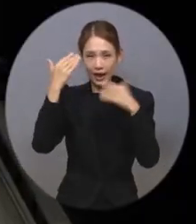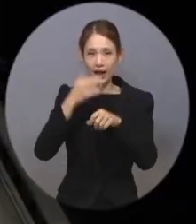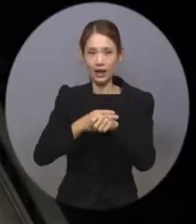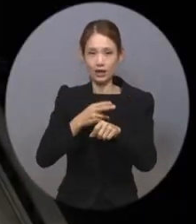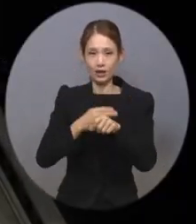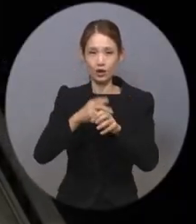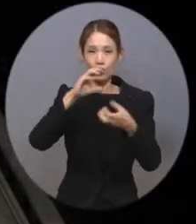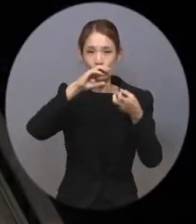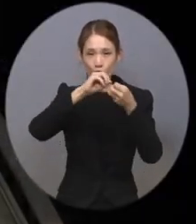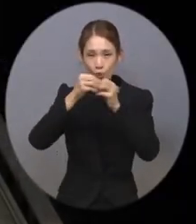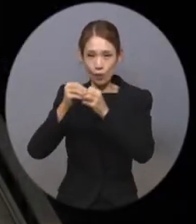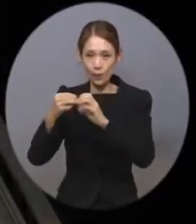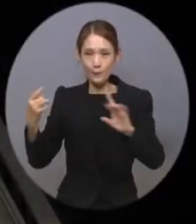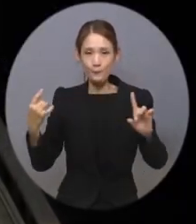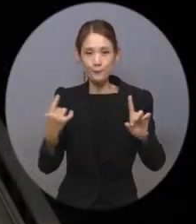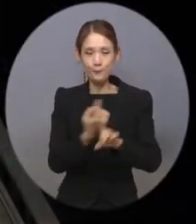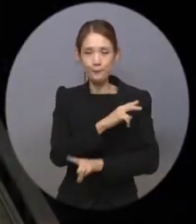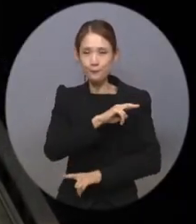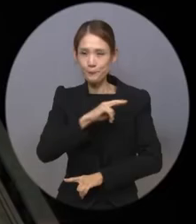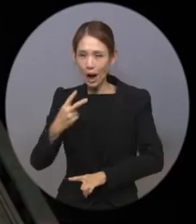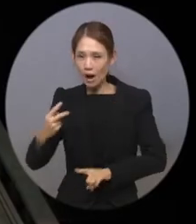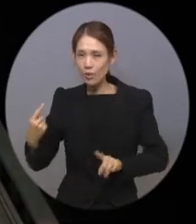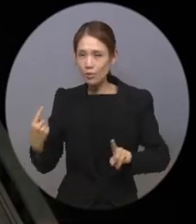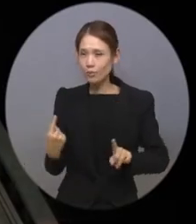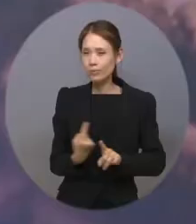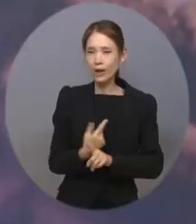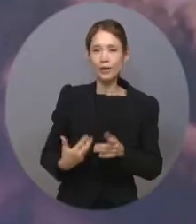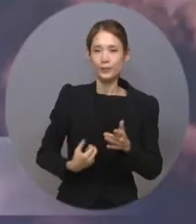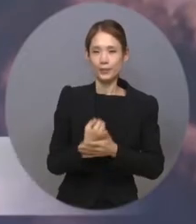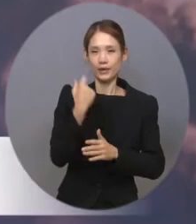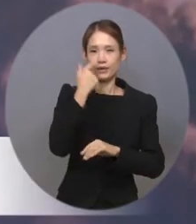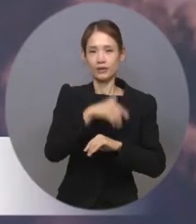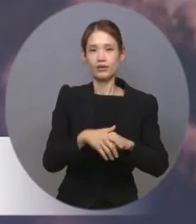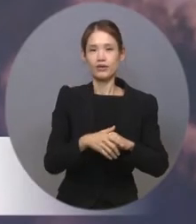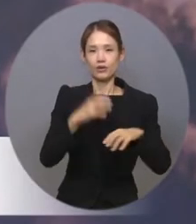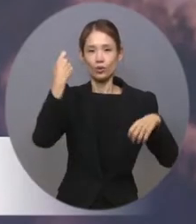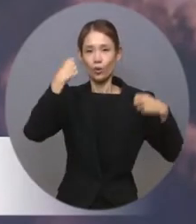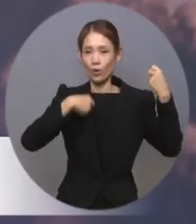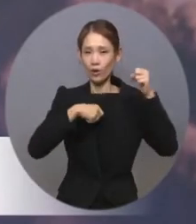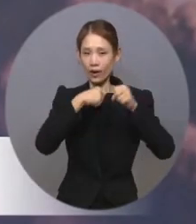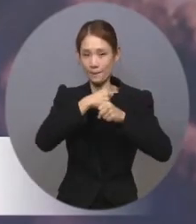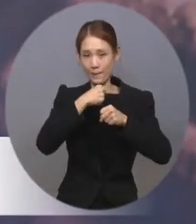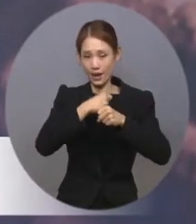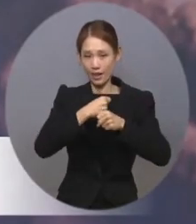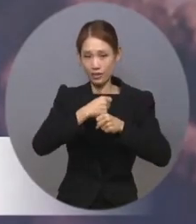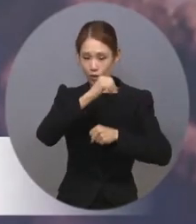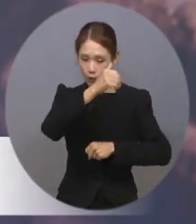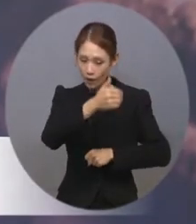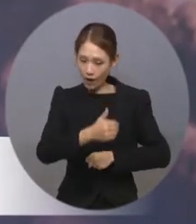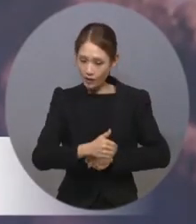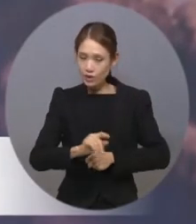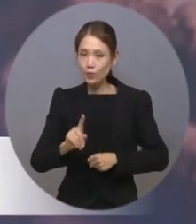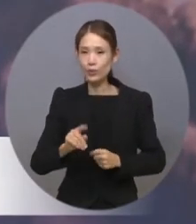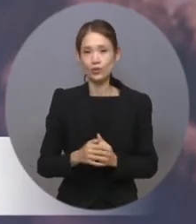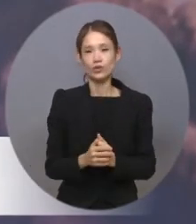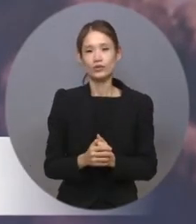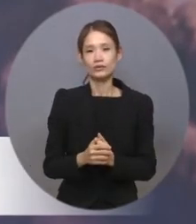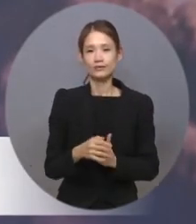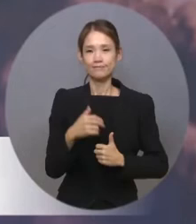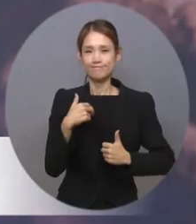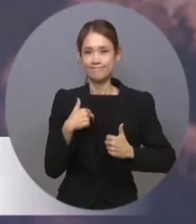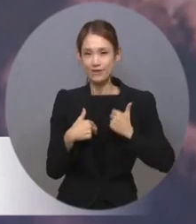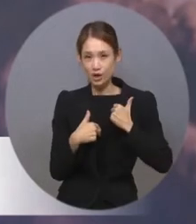공연으로 전환되는 파격적인 연출을 했습니다. 공예를 만드는 과정 자체가 굉장히 그